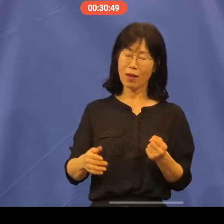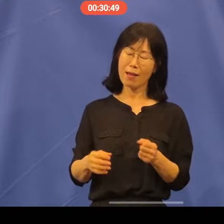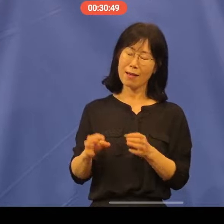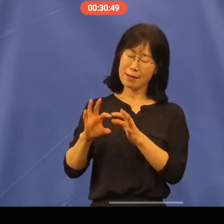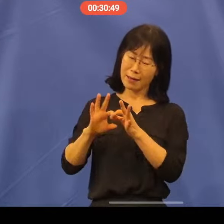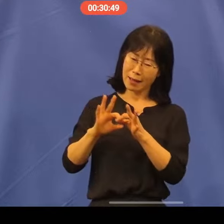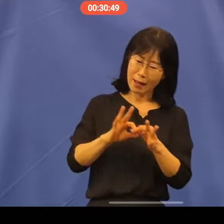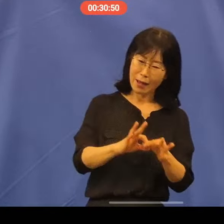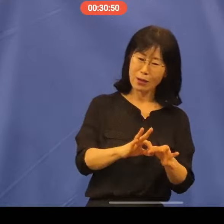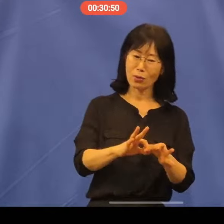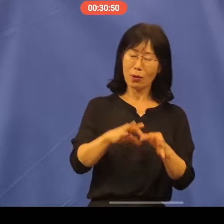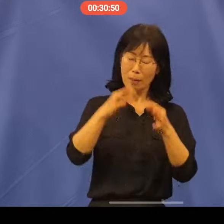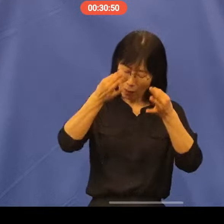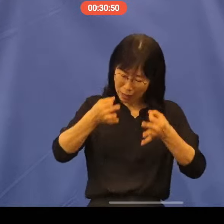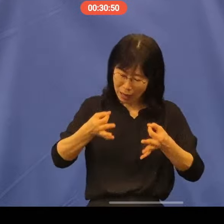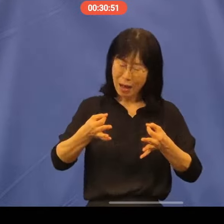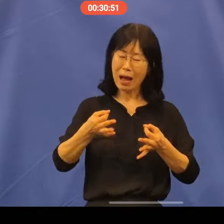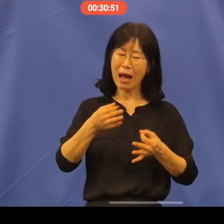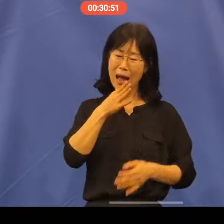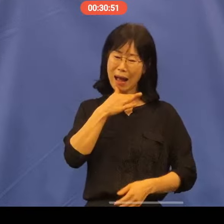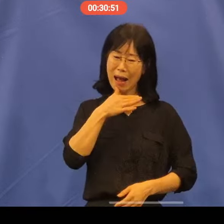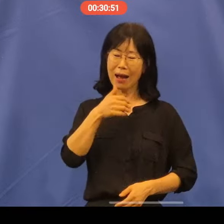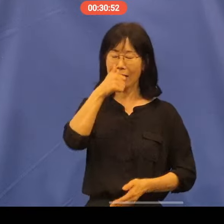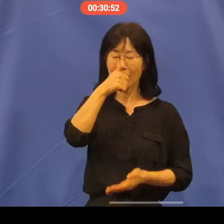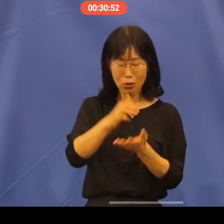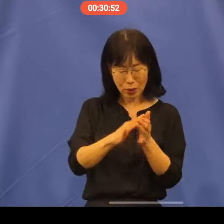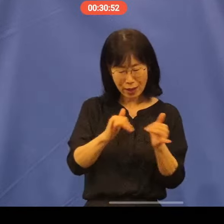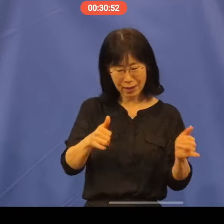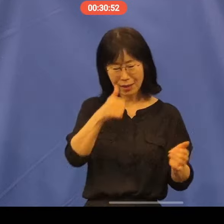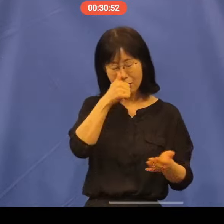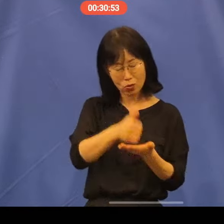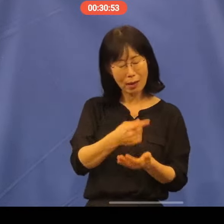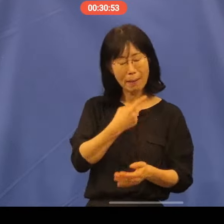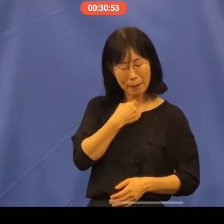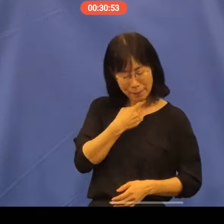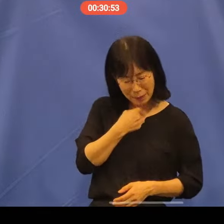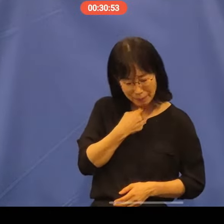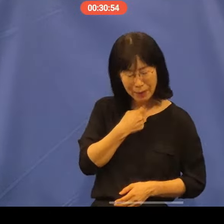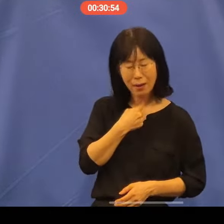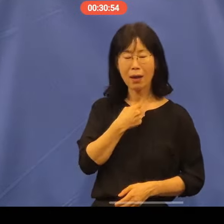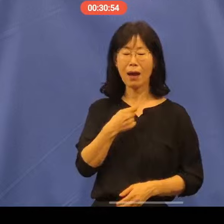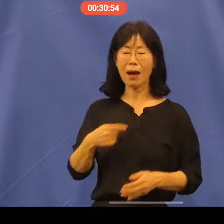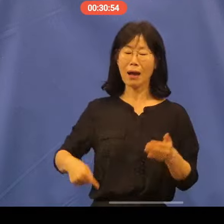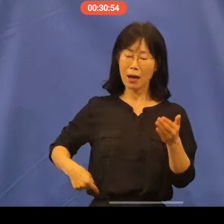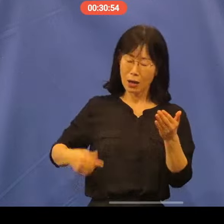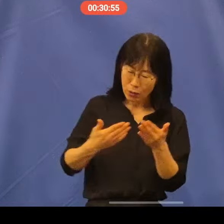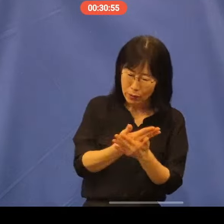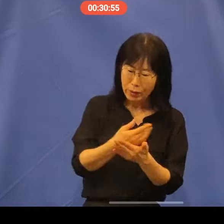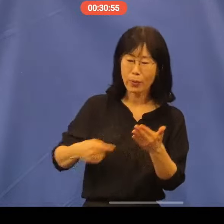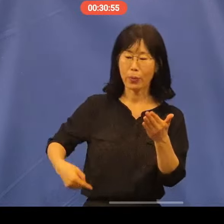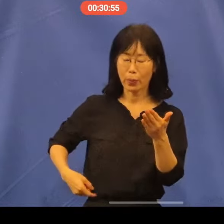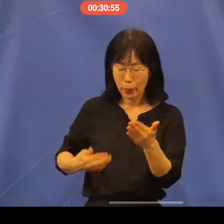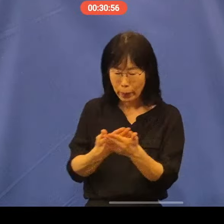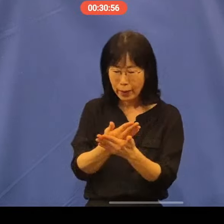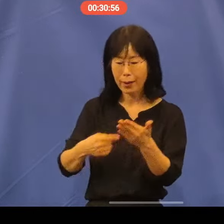죄를 짓고 있다는 사실을 인정하는 거예요. 그러니까 끊임없이 죄를 짓는다면 끊임없이 회개를 해야 마땅한 거예요.